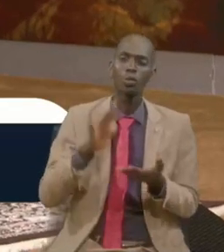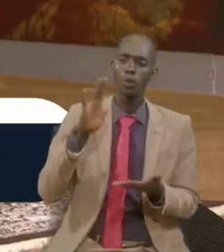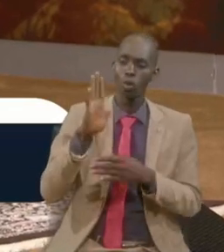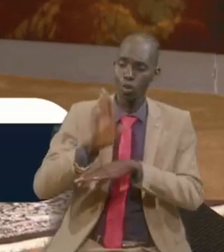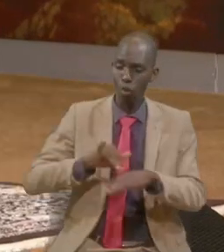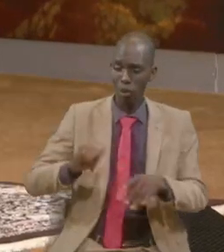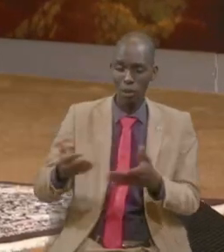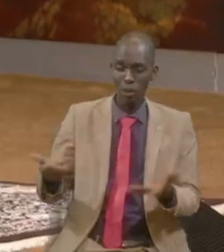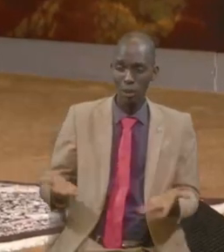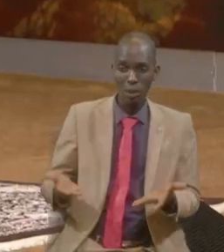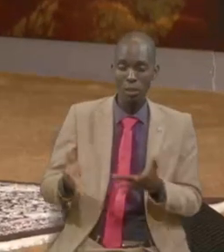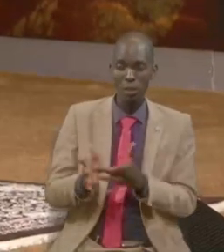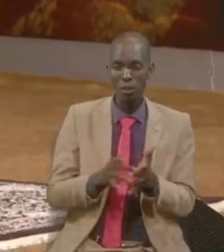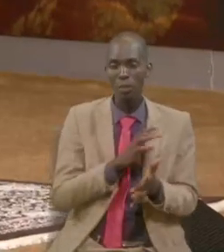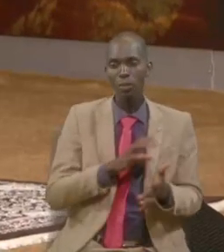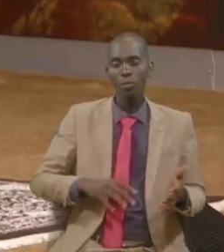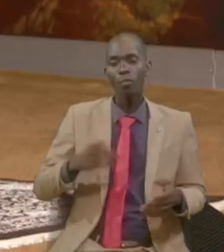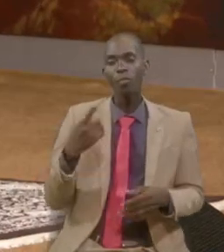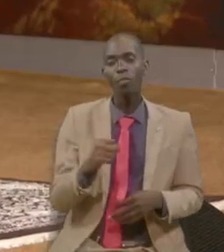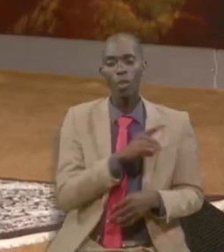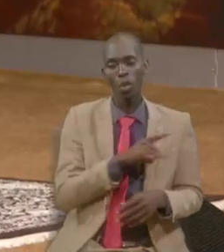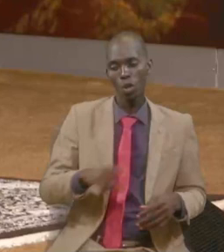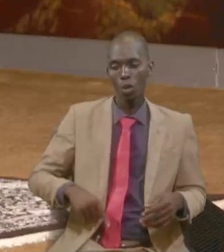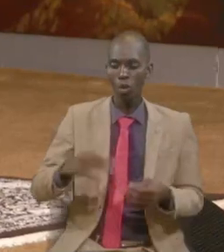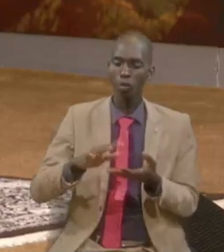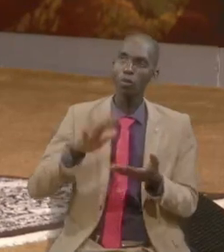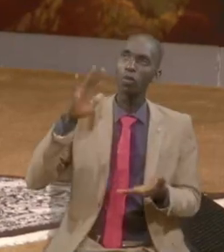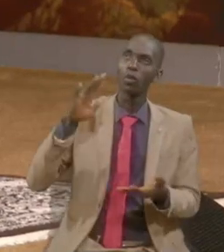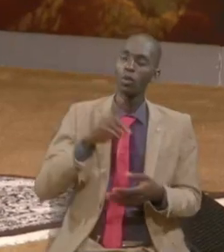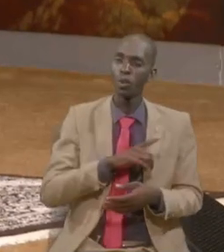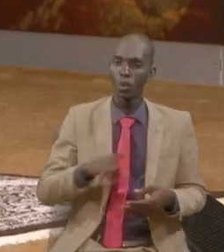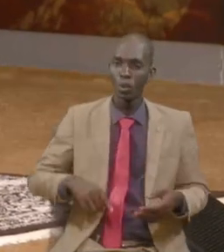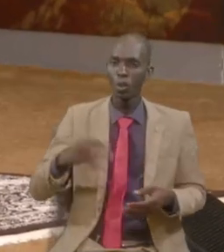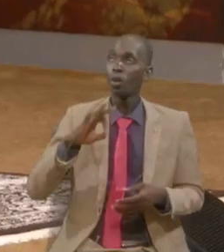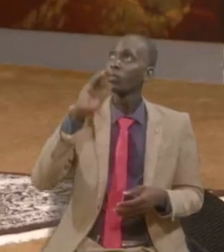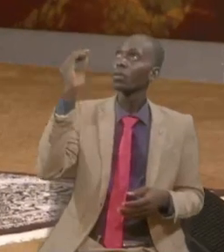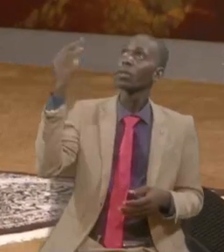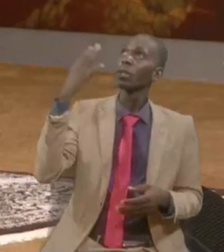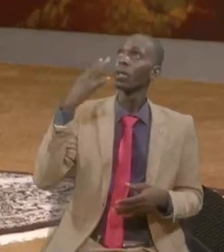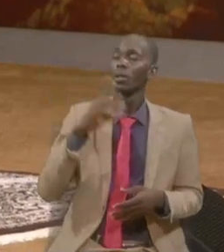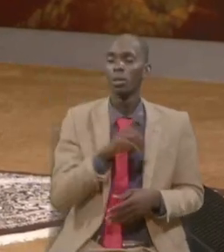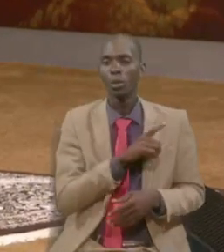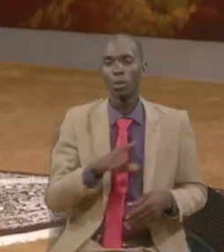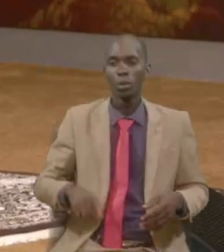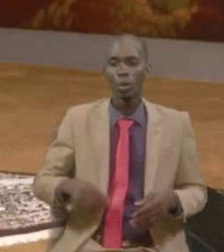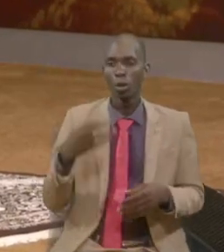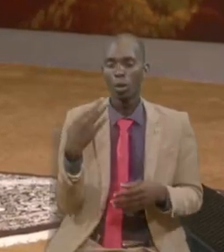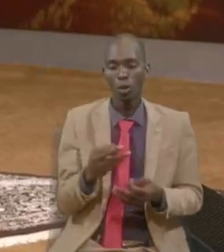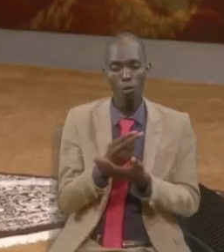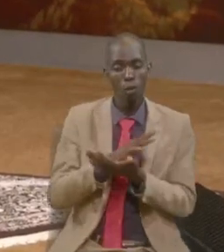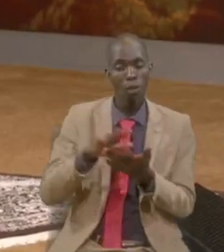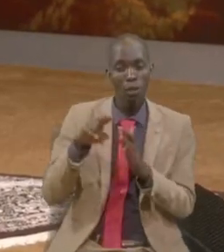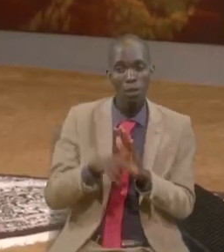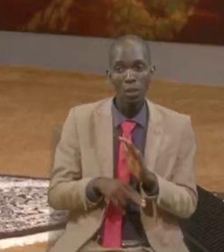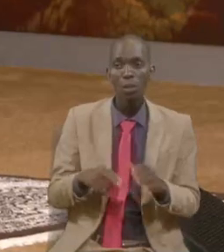le Seigneur glorieux, le Seigneur de gloire. Il est le Seigneur de la grâce, il est le Seigneur de la piété, il est le